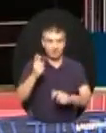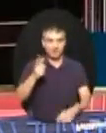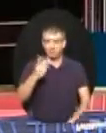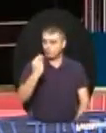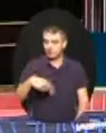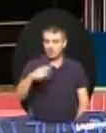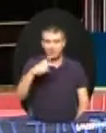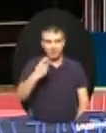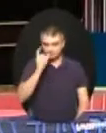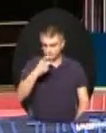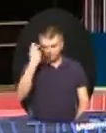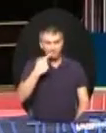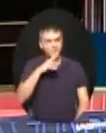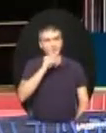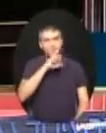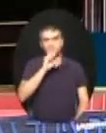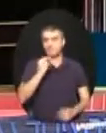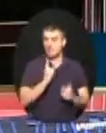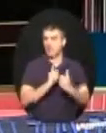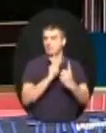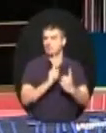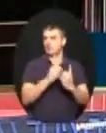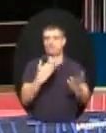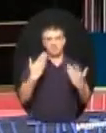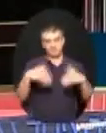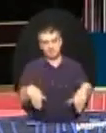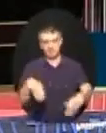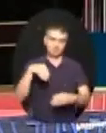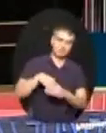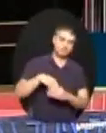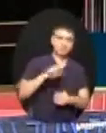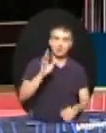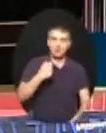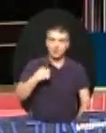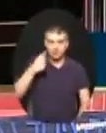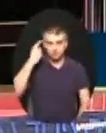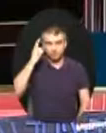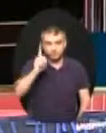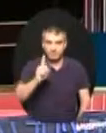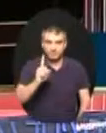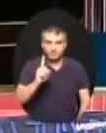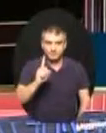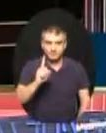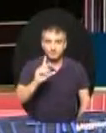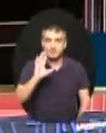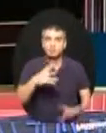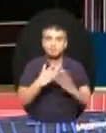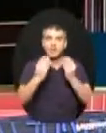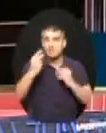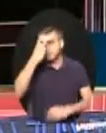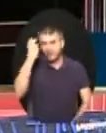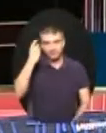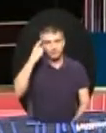אינטלקטואלית, והרבה אומרים שכל הזמן מדברים על ההנגשה, נכים, יצביעו וכו'. אני חושב שהיום יש המון